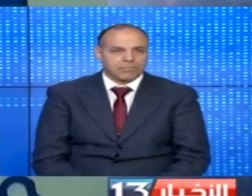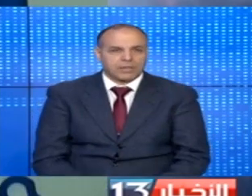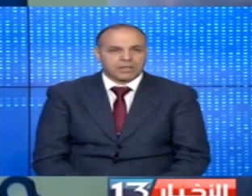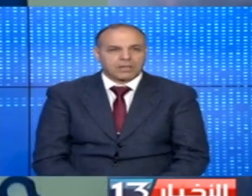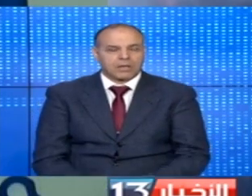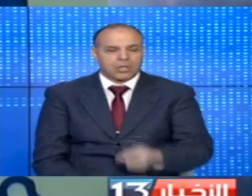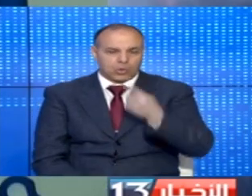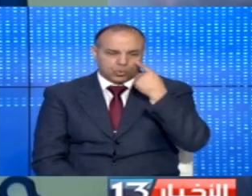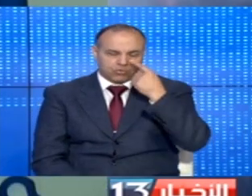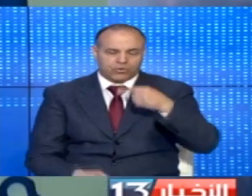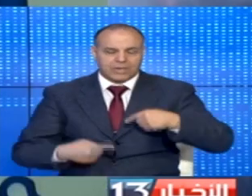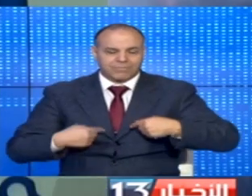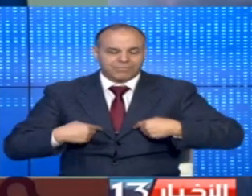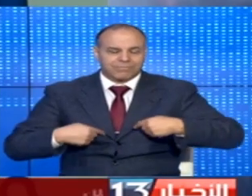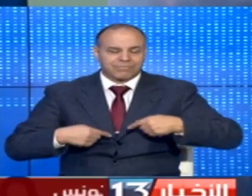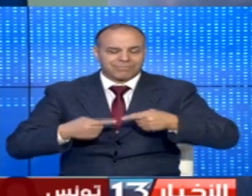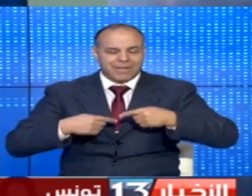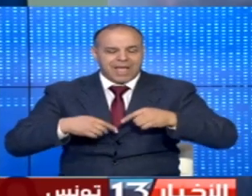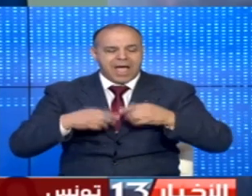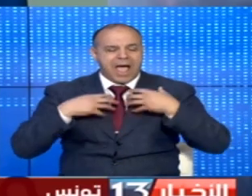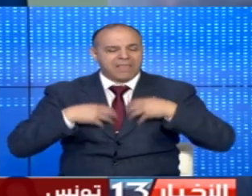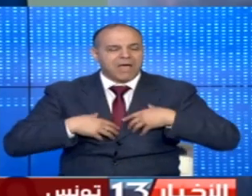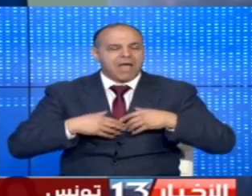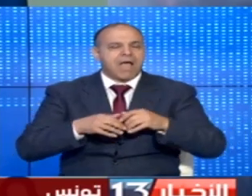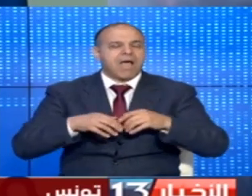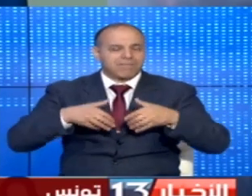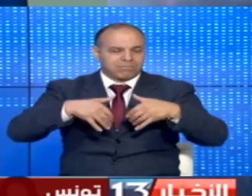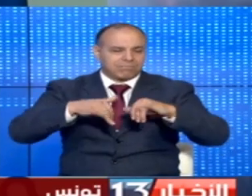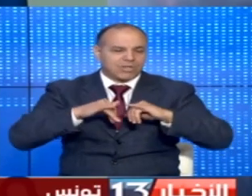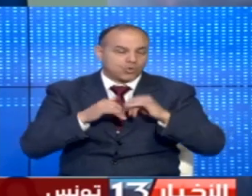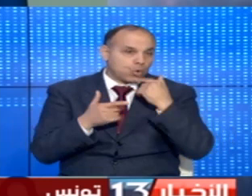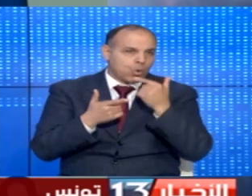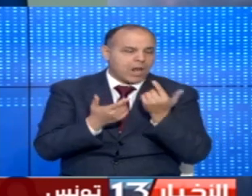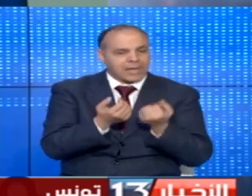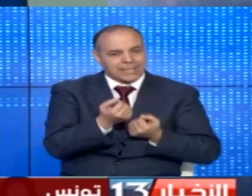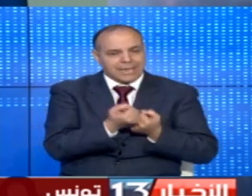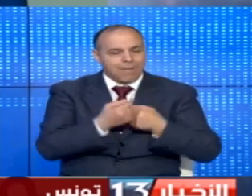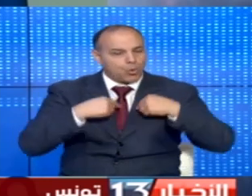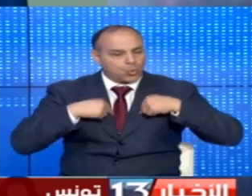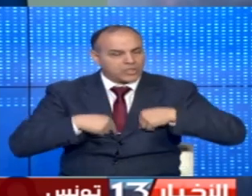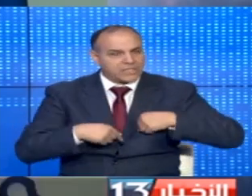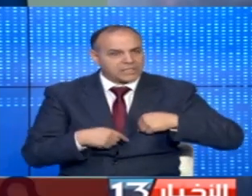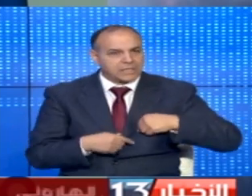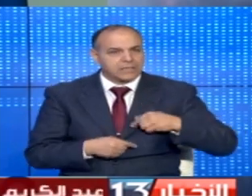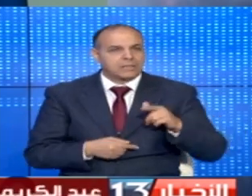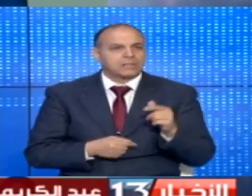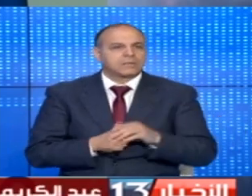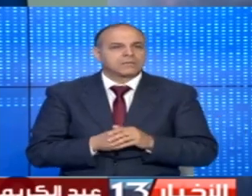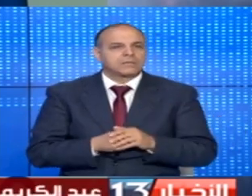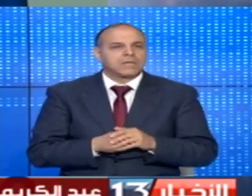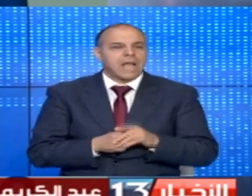مجلس وراء حركه المعظم دعم حكومه السيد